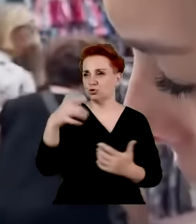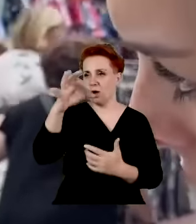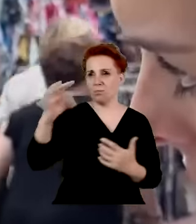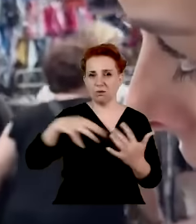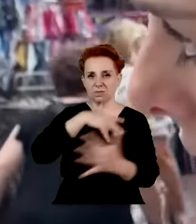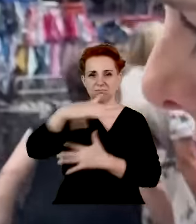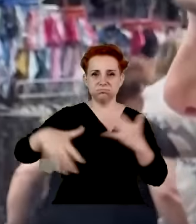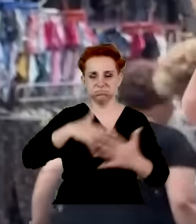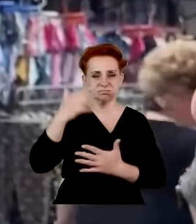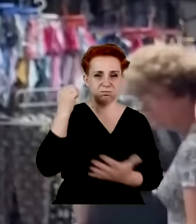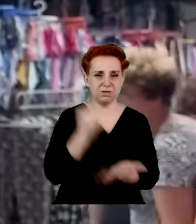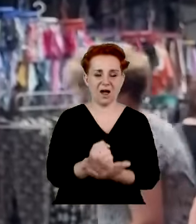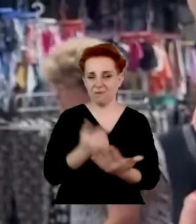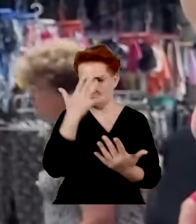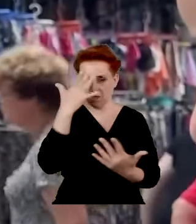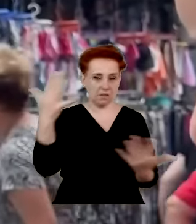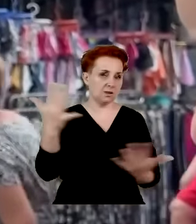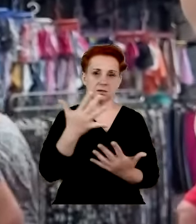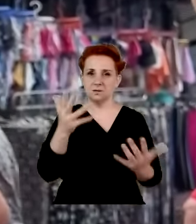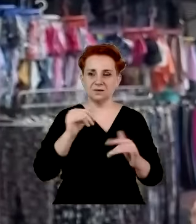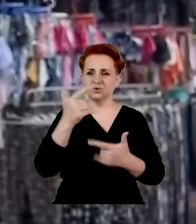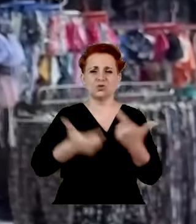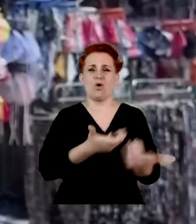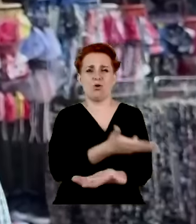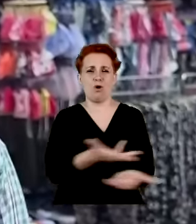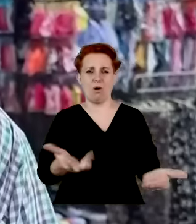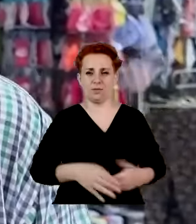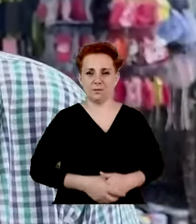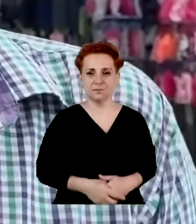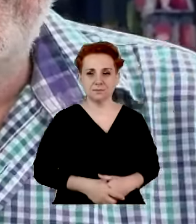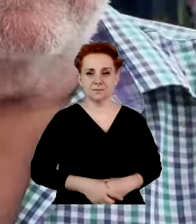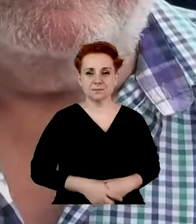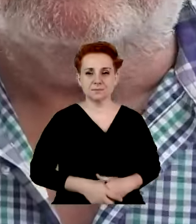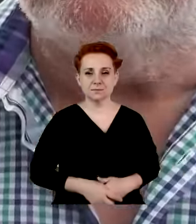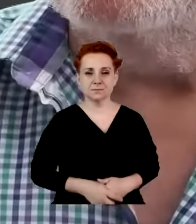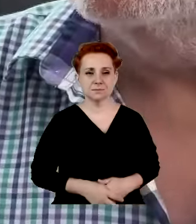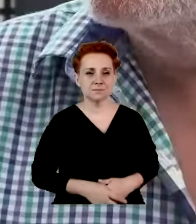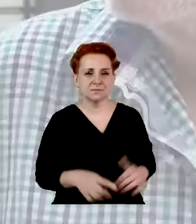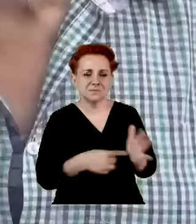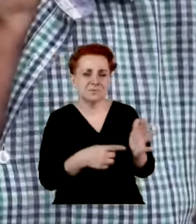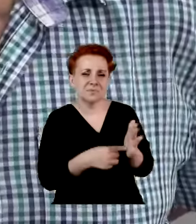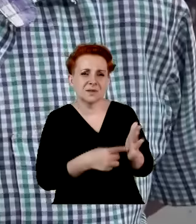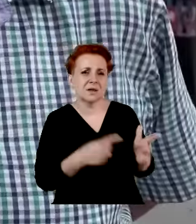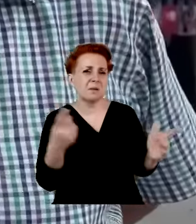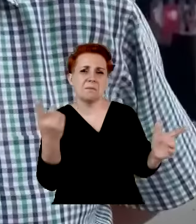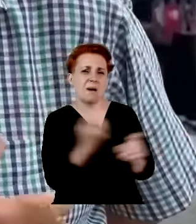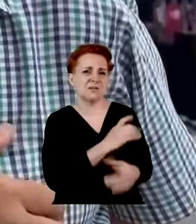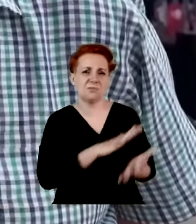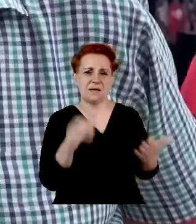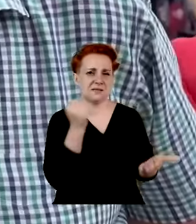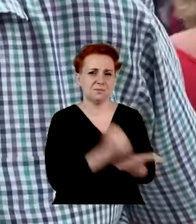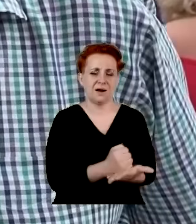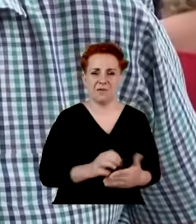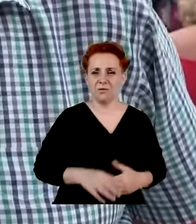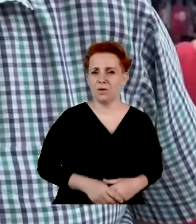Rady Ministrów, jego syn Michał okazał się no tak zdolny, tak jest zdolny do wszystkiego, że awansował.